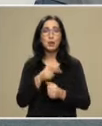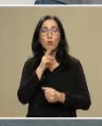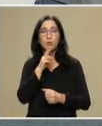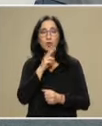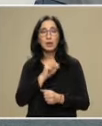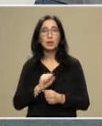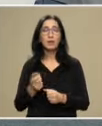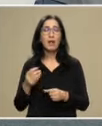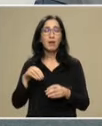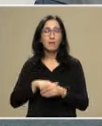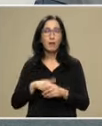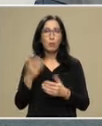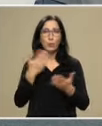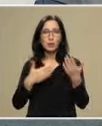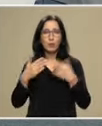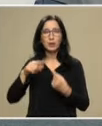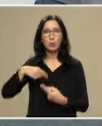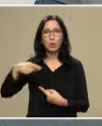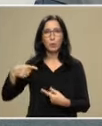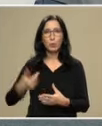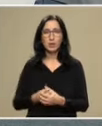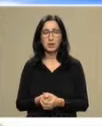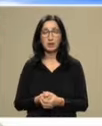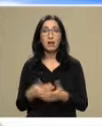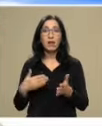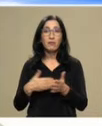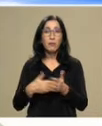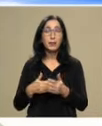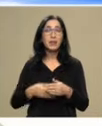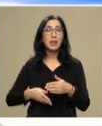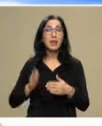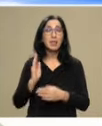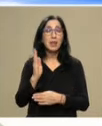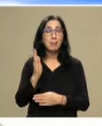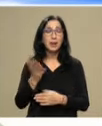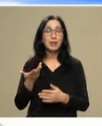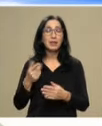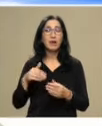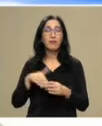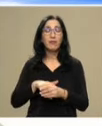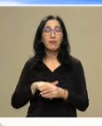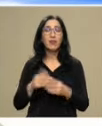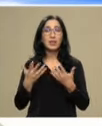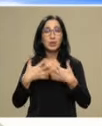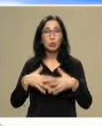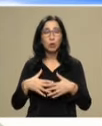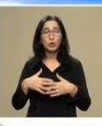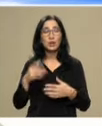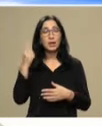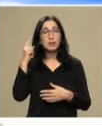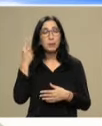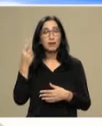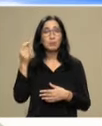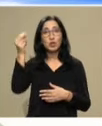учителите и преподавателите в образователния процес? Въпреки напредъка в технологиите, лично ние смятаме, че